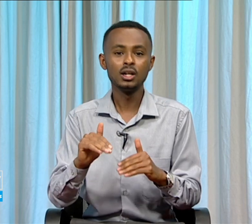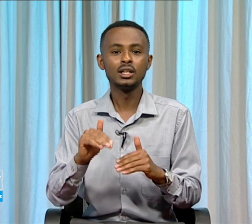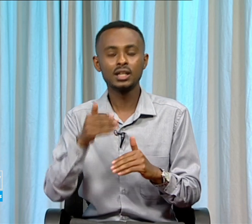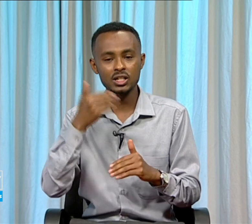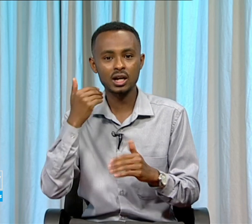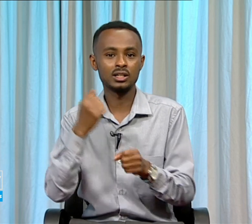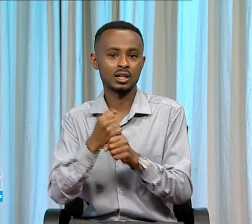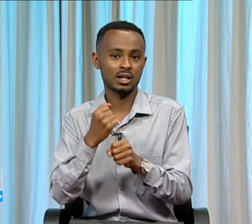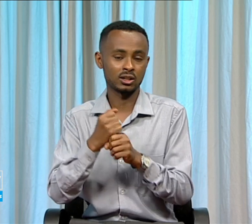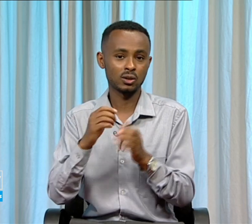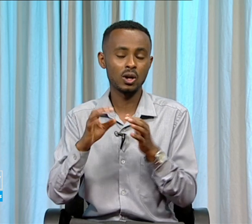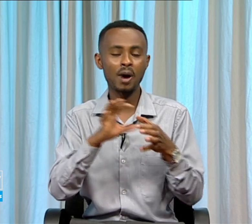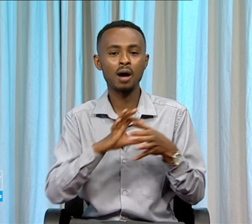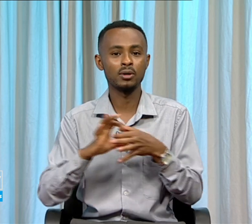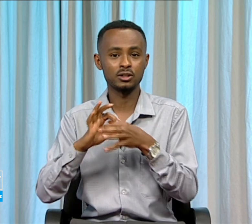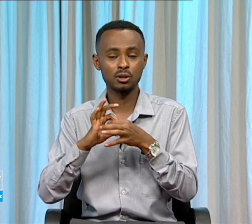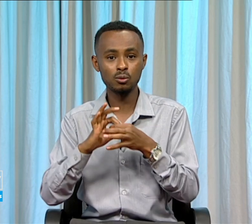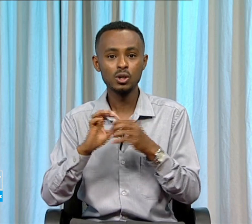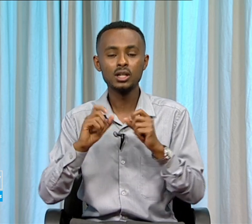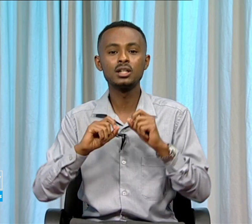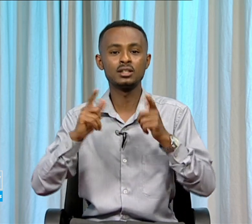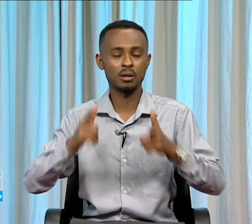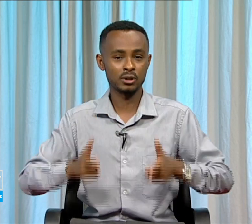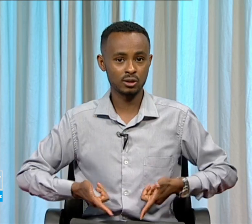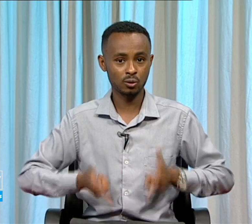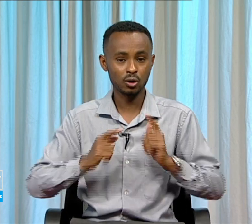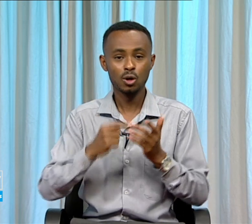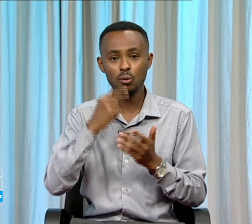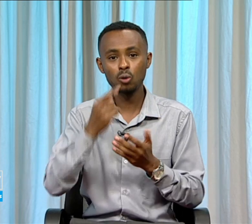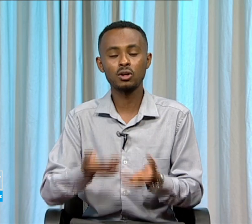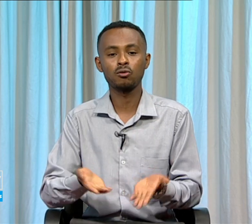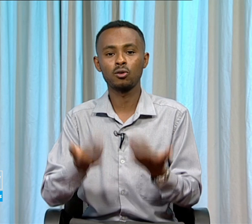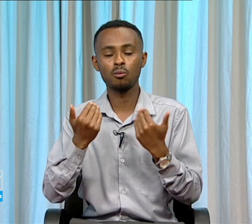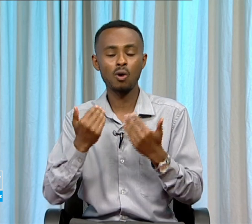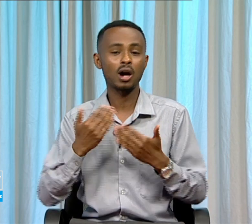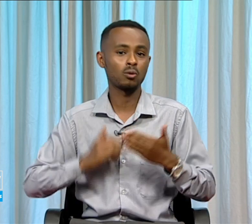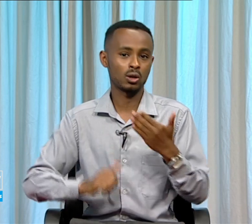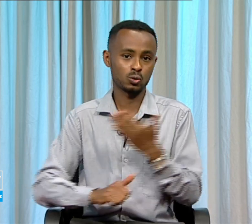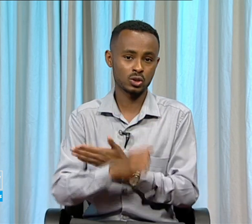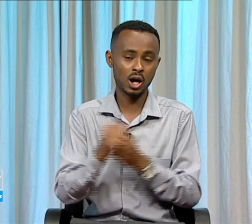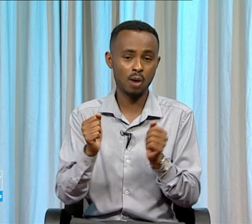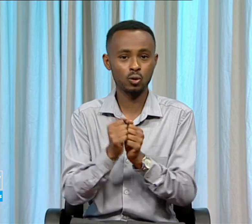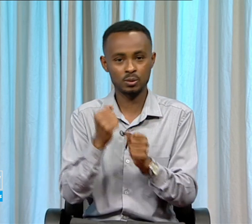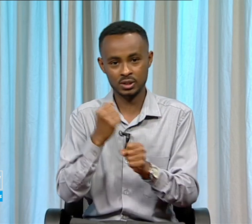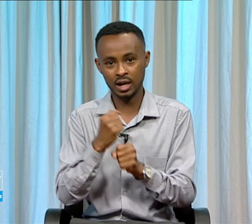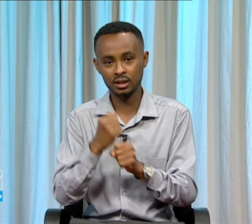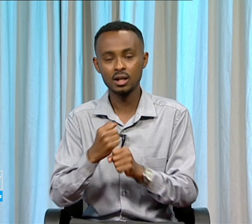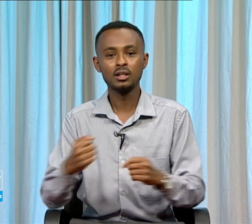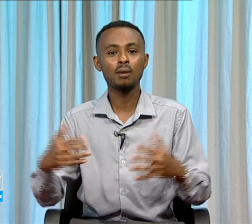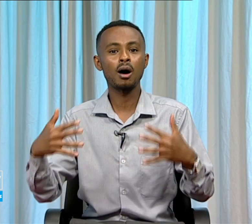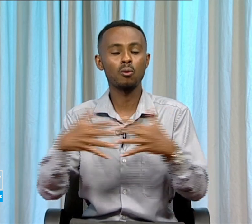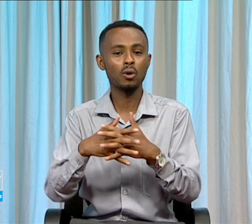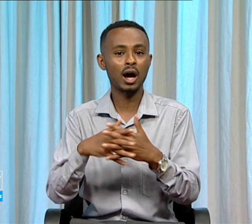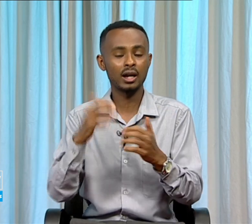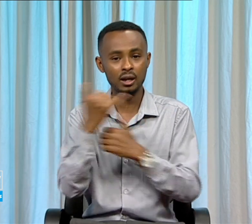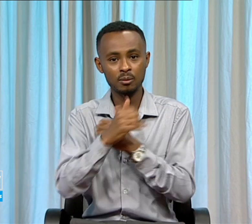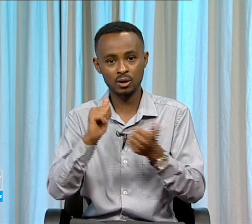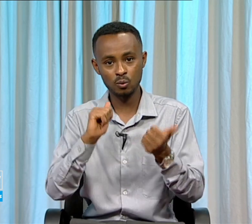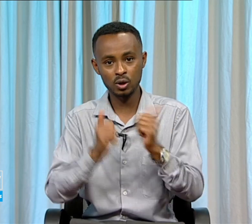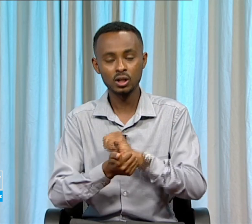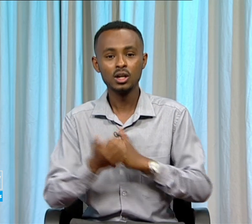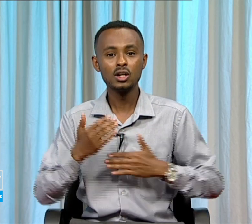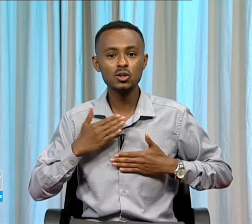መጠን የተሻለን ስራ ሰርተው ለማህበረሰቡ ግንዛቤ እንዲኖር ብሎም ተርፎ ደግሞ አካል ጉዳተኞች ጋር አብሮ ለመስራት ተባብሮ